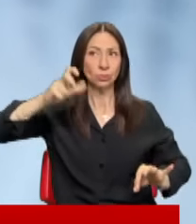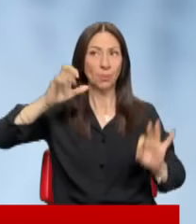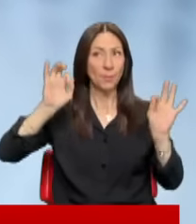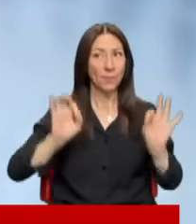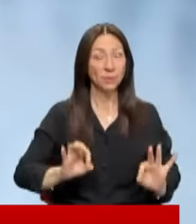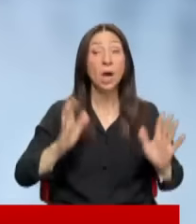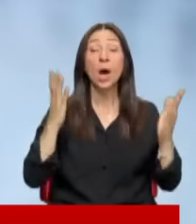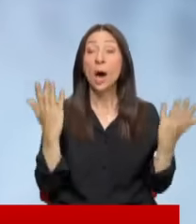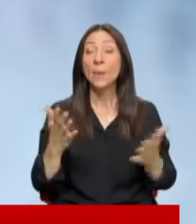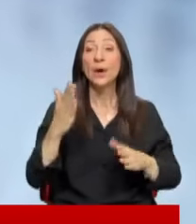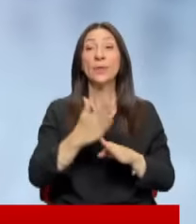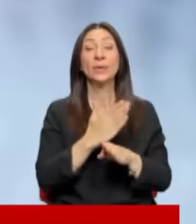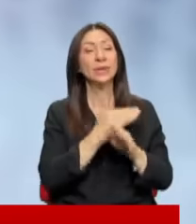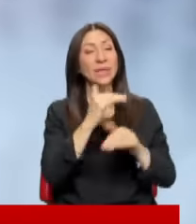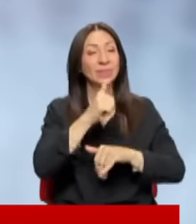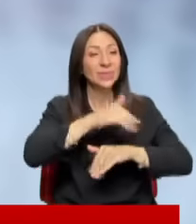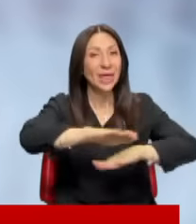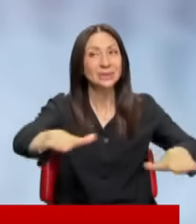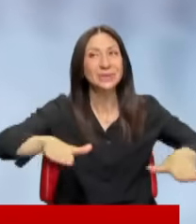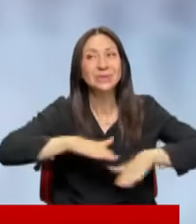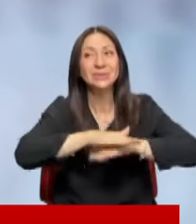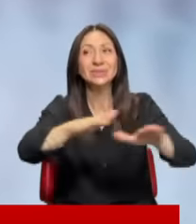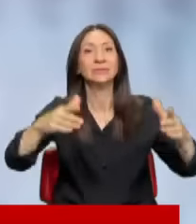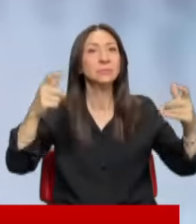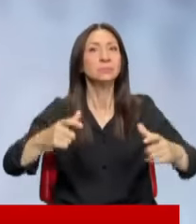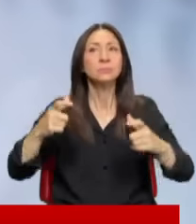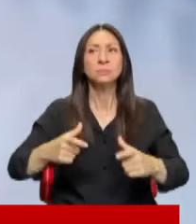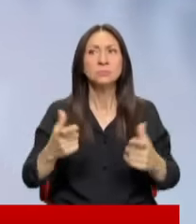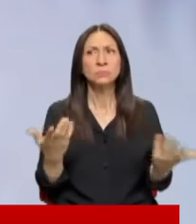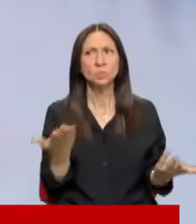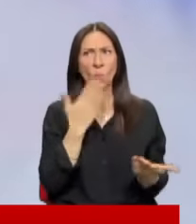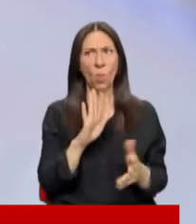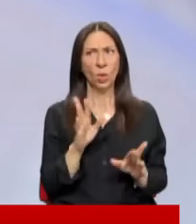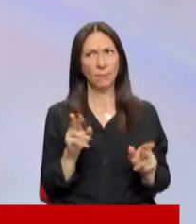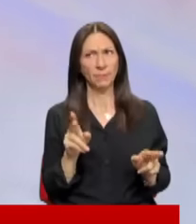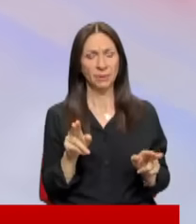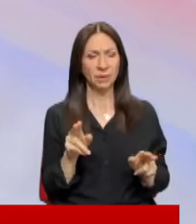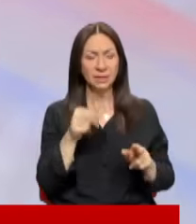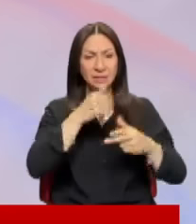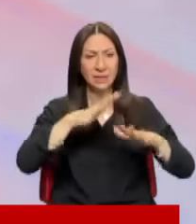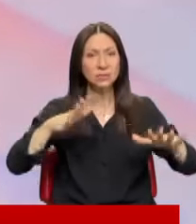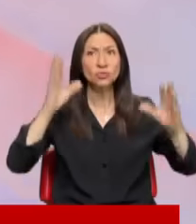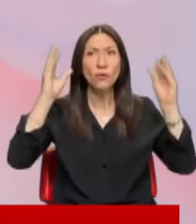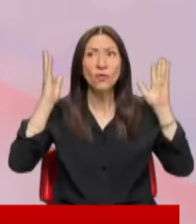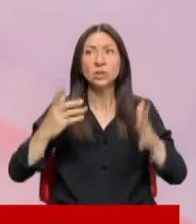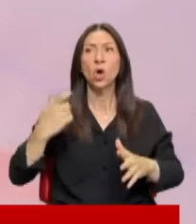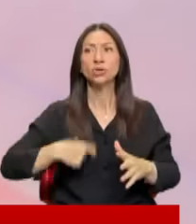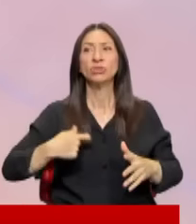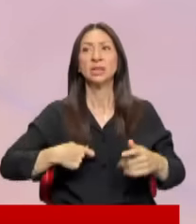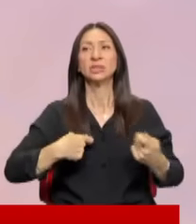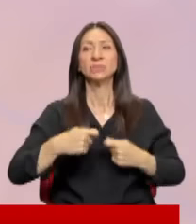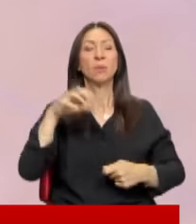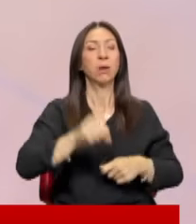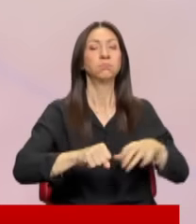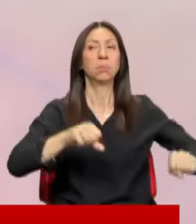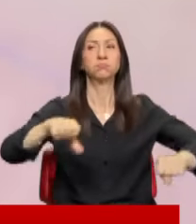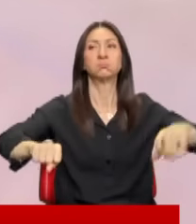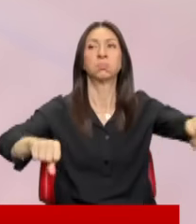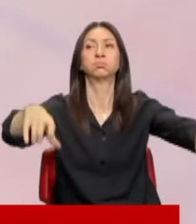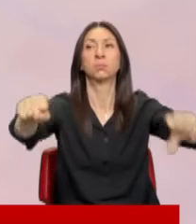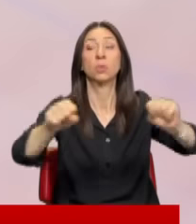bastırdı. Ancak yurttaşların denize girebileceği alanlar neredeyse yok gibi. Kıyıların büyük bölümü özel işletmelerin işgali